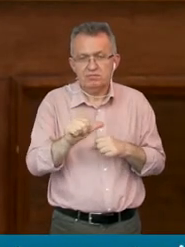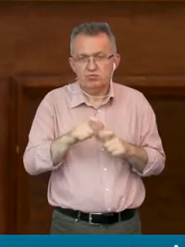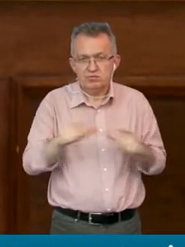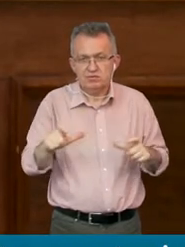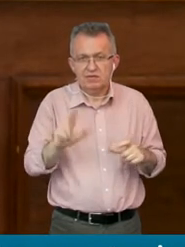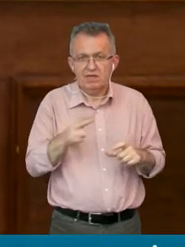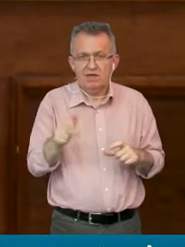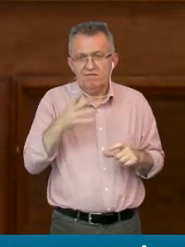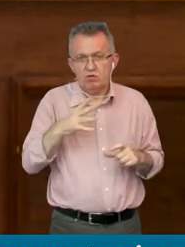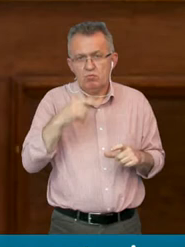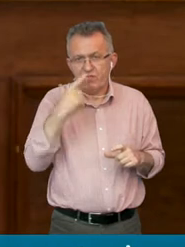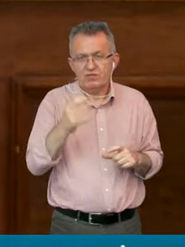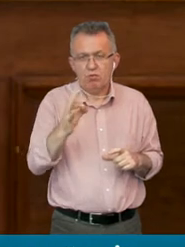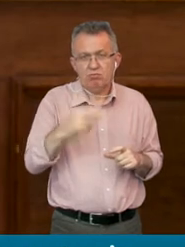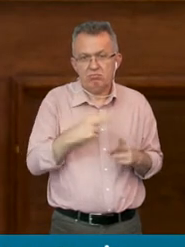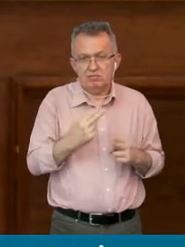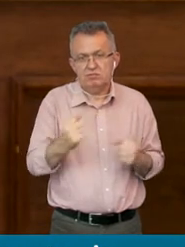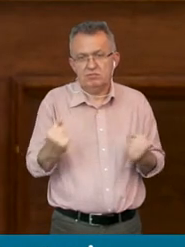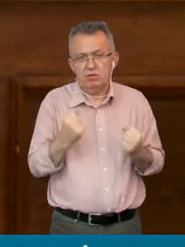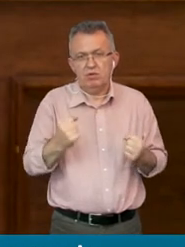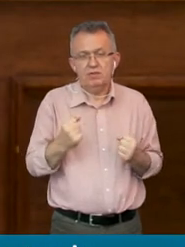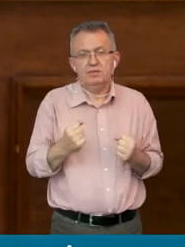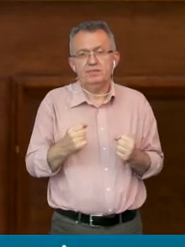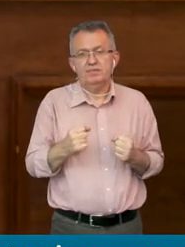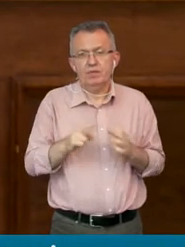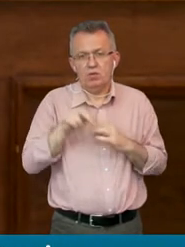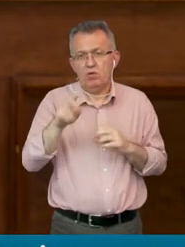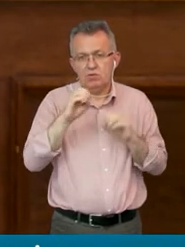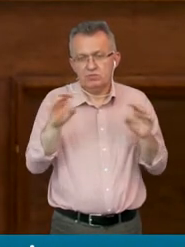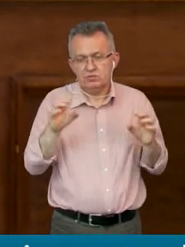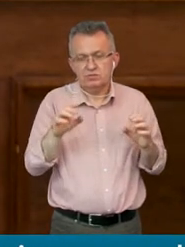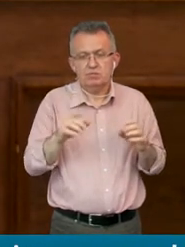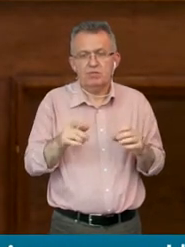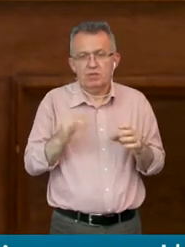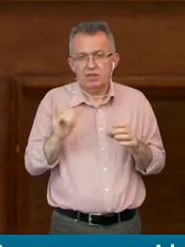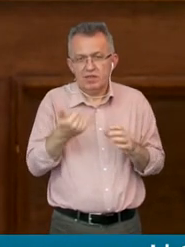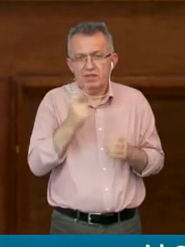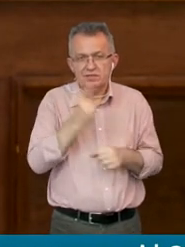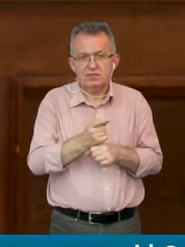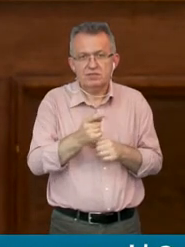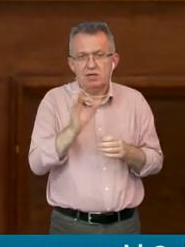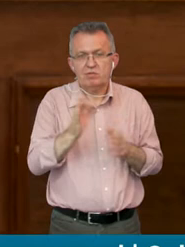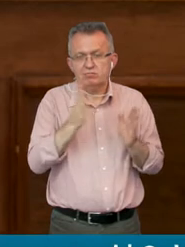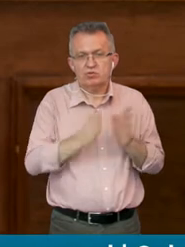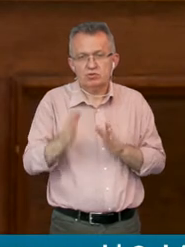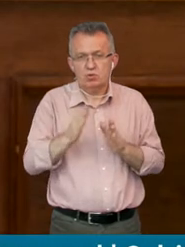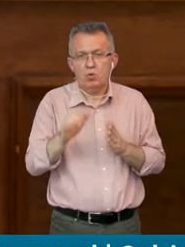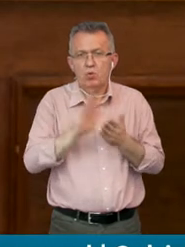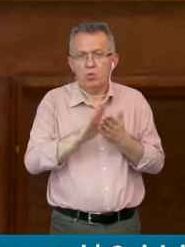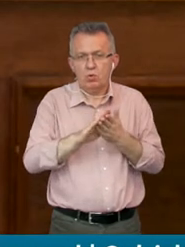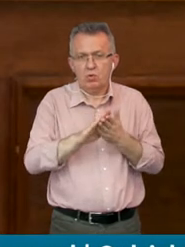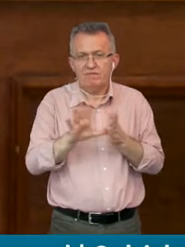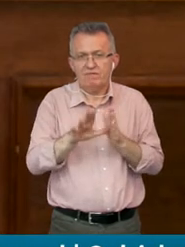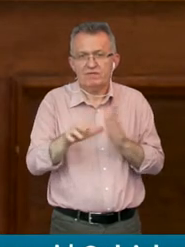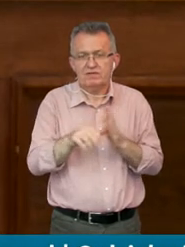w którym warto powiedzieć o naszych działaniach skierowanych do nauczycieli, bo podjęliśmy taką decyzję, aby przygotować uchwałę wspólnie z